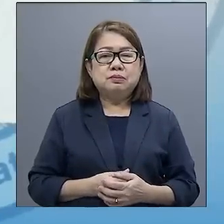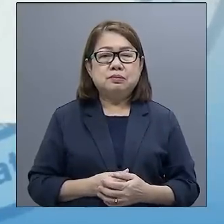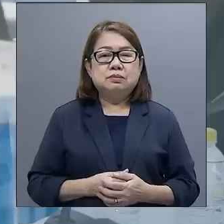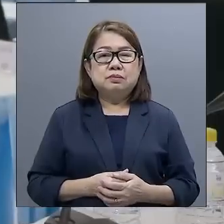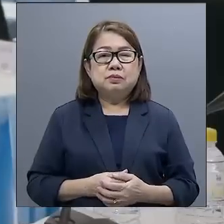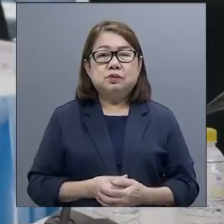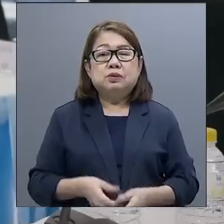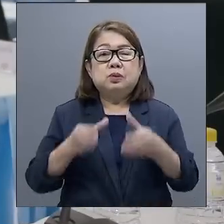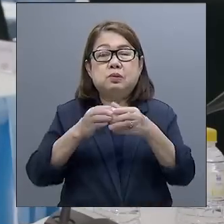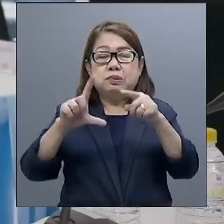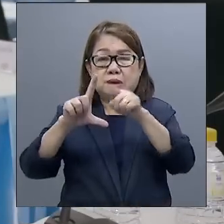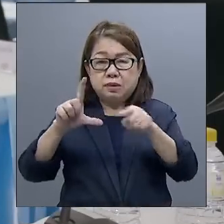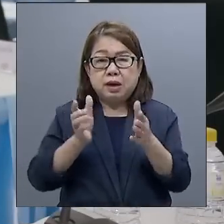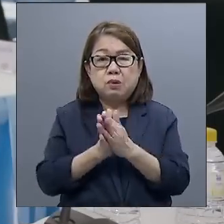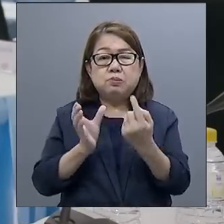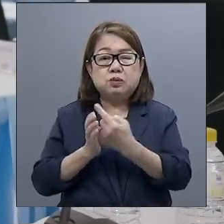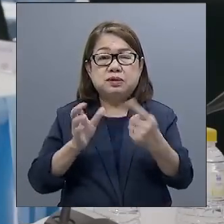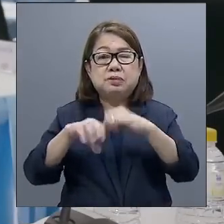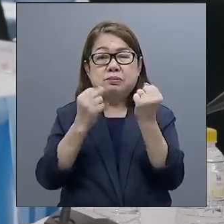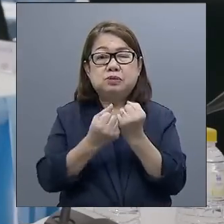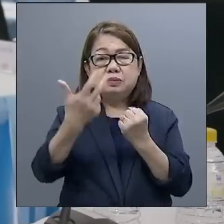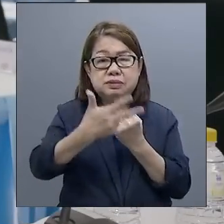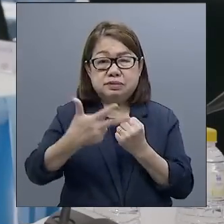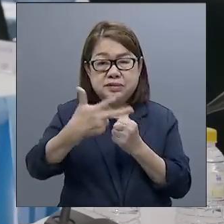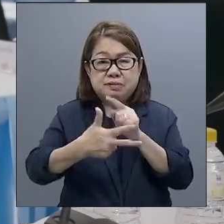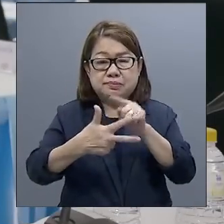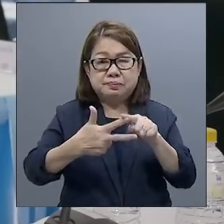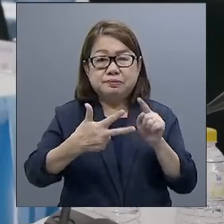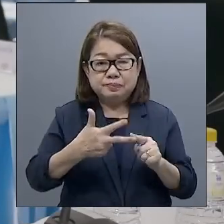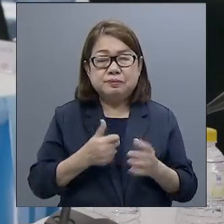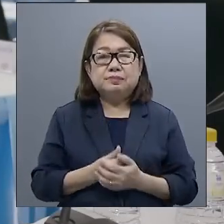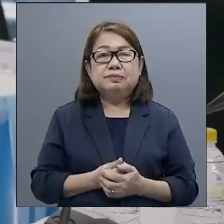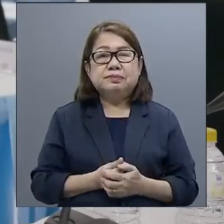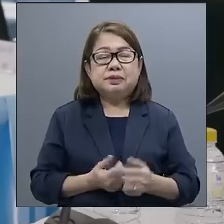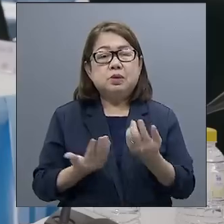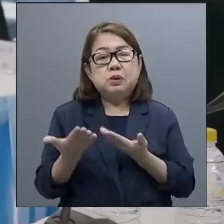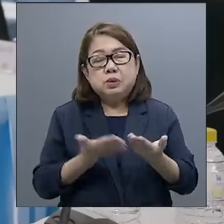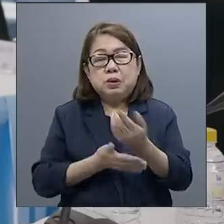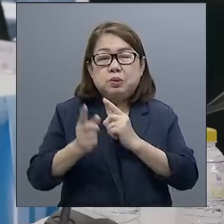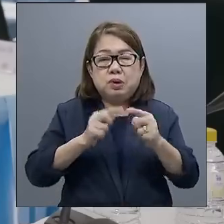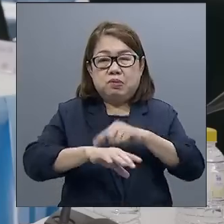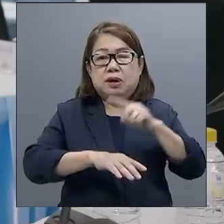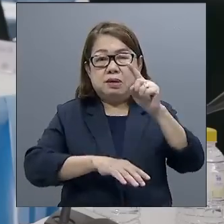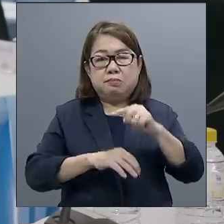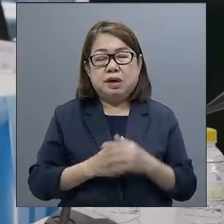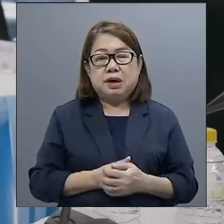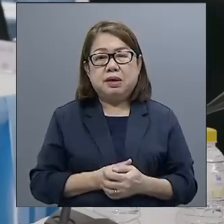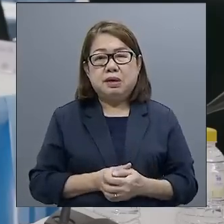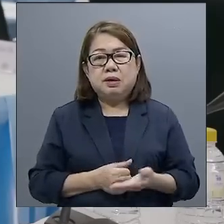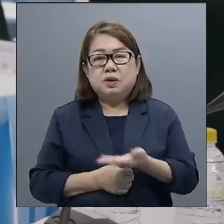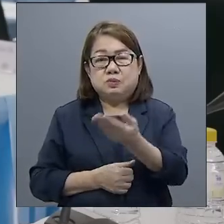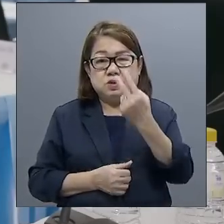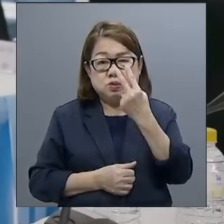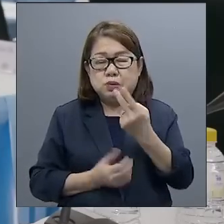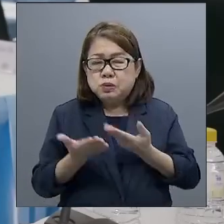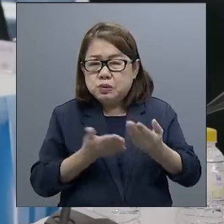พักก้าวไกลแล้วก็ตัวแทนสมาคมองค์กรปกครองส่วนท้องถิ่นทั้ง 3สมาคมก็จะหารือกันในช่วงบ่ายวันนี้ต้องมาติดตามผลการ